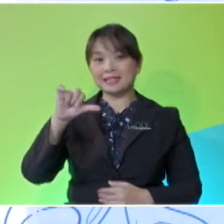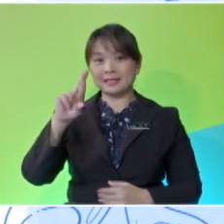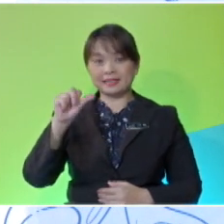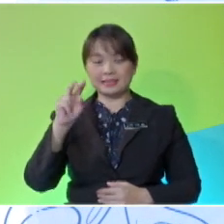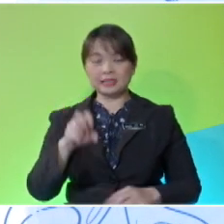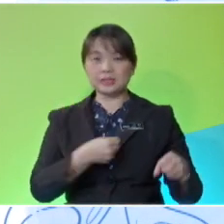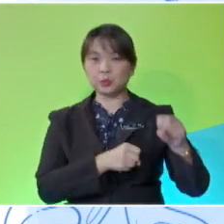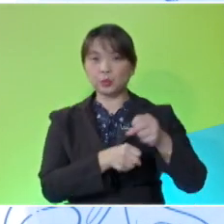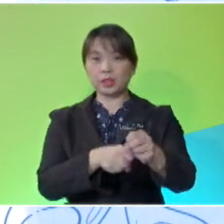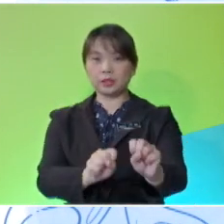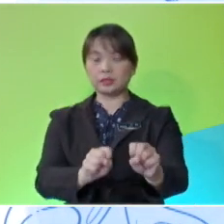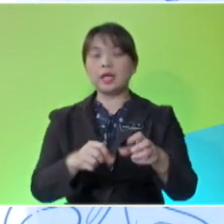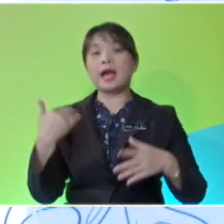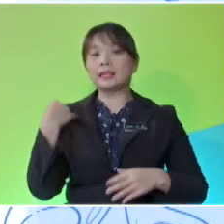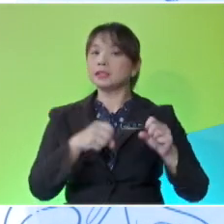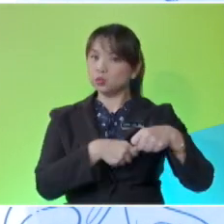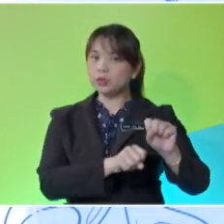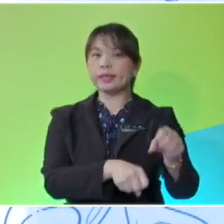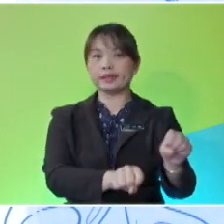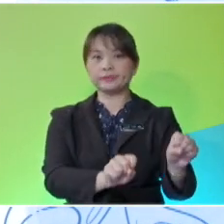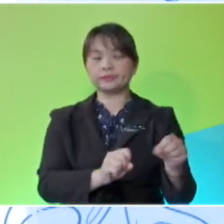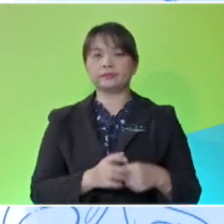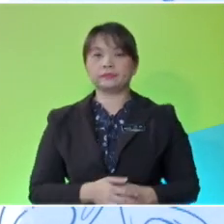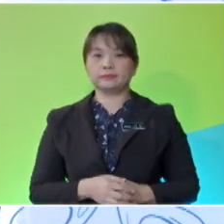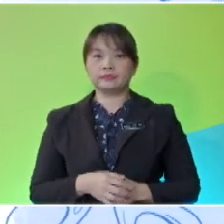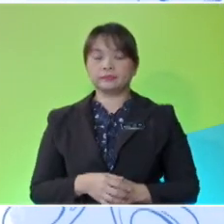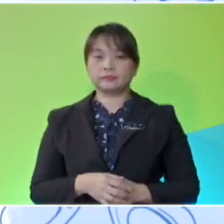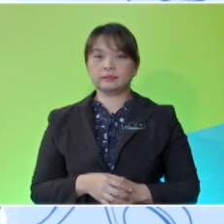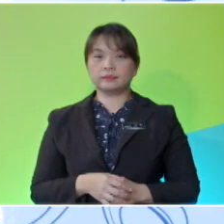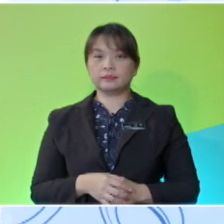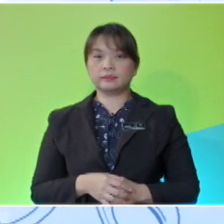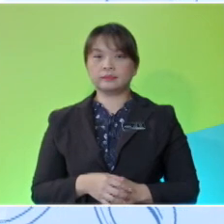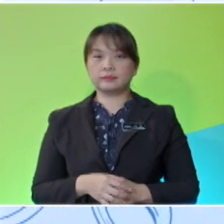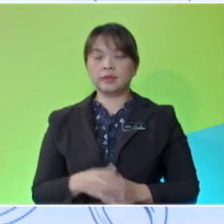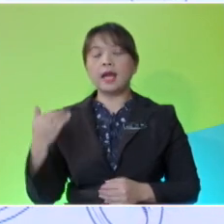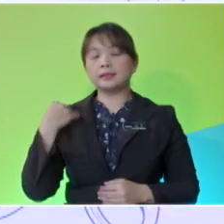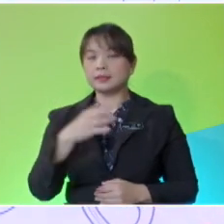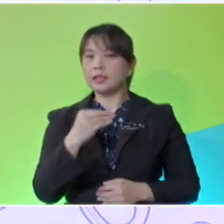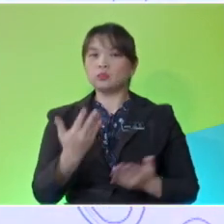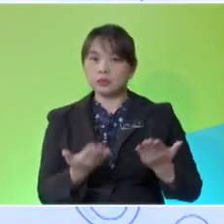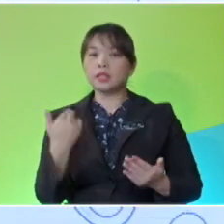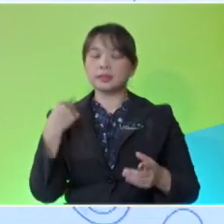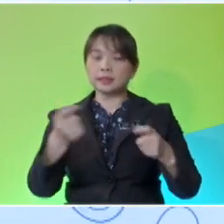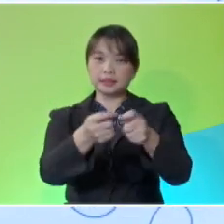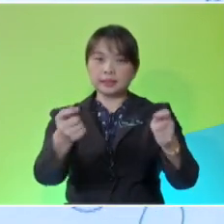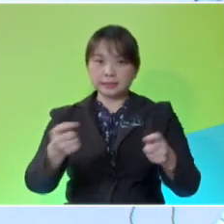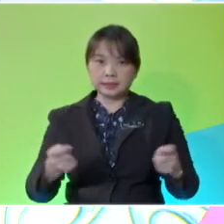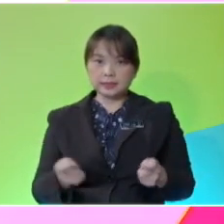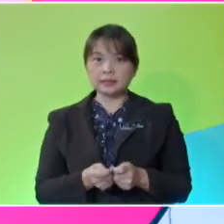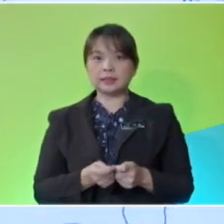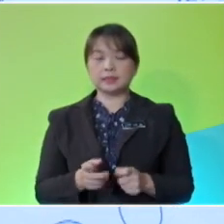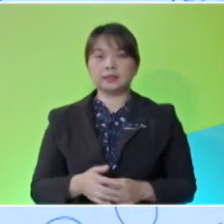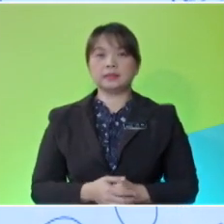mempunyai Sungai ataupun mempunyai Tasik Oke jadi kita menggunakan